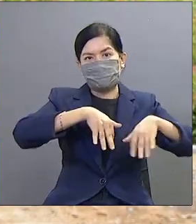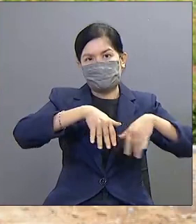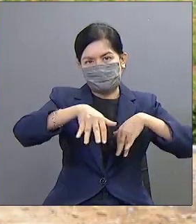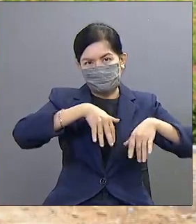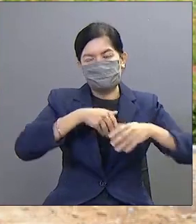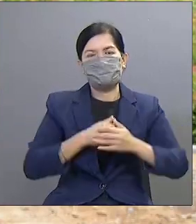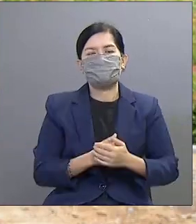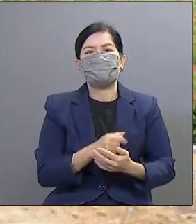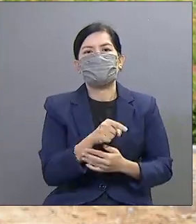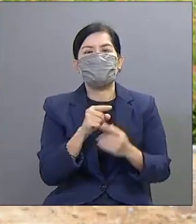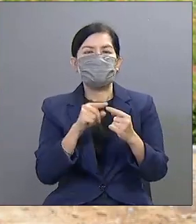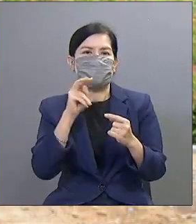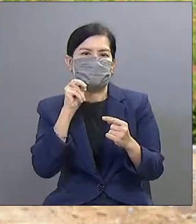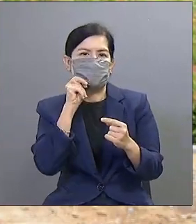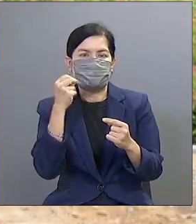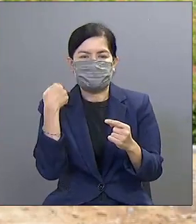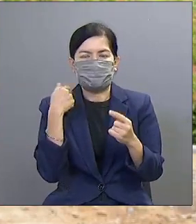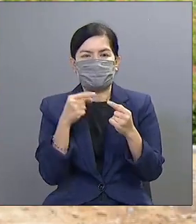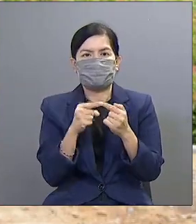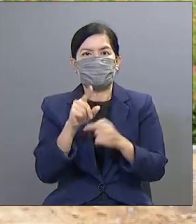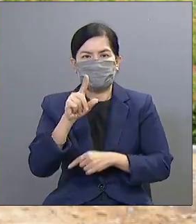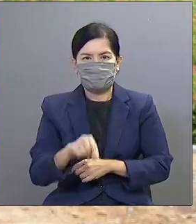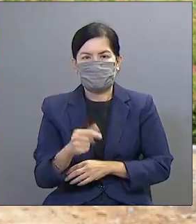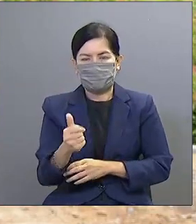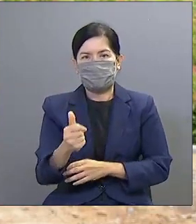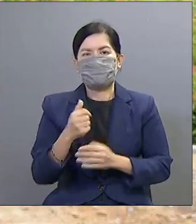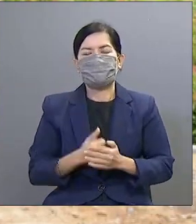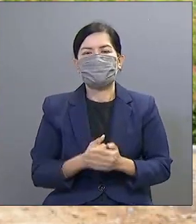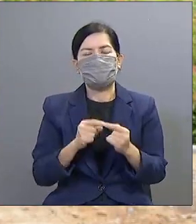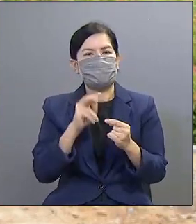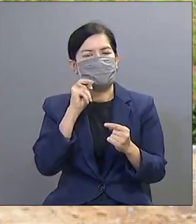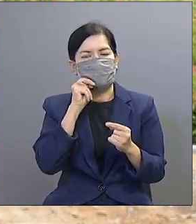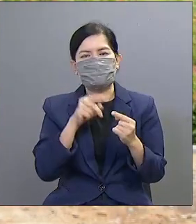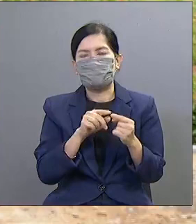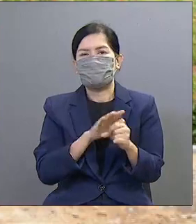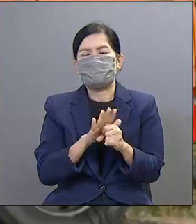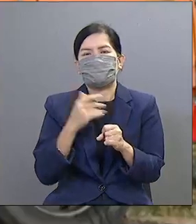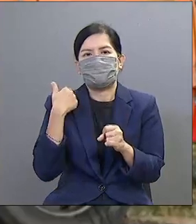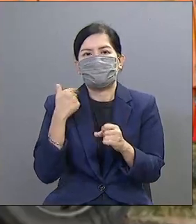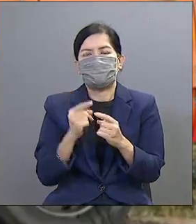ใช้น้ำในราคาที่ถูกลงแล้วมีน้ำใช้อยากพอเพียงในอนาคต